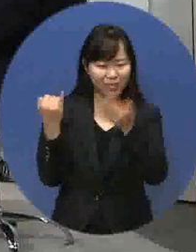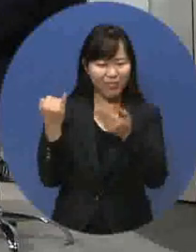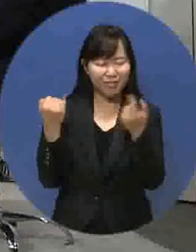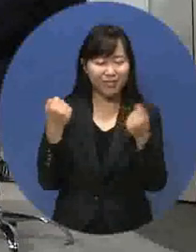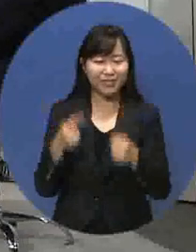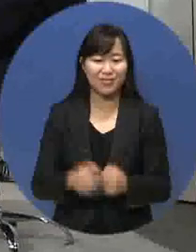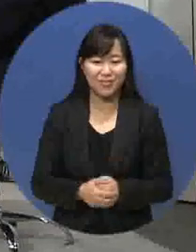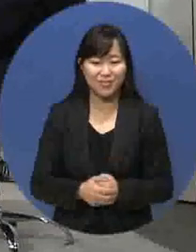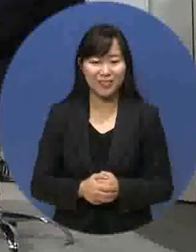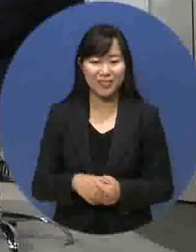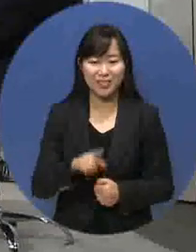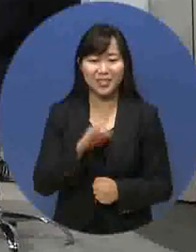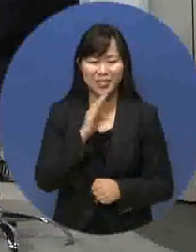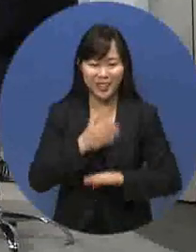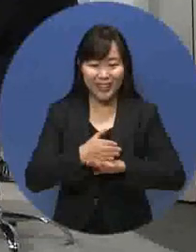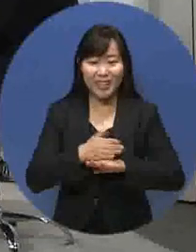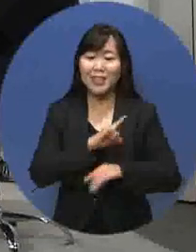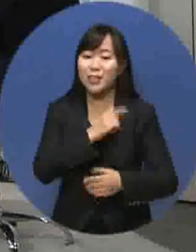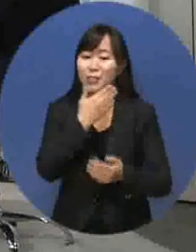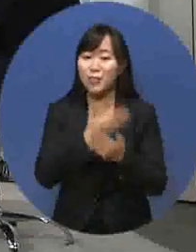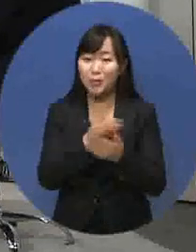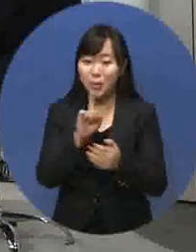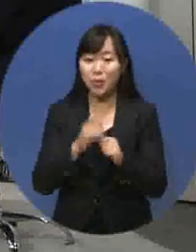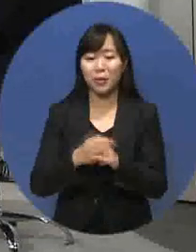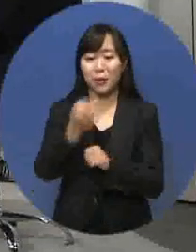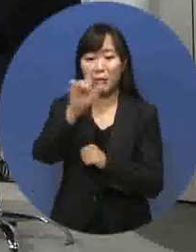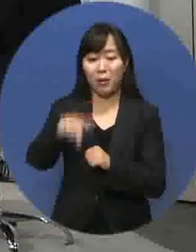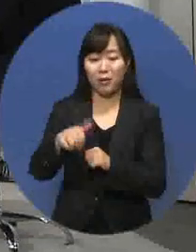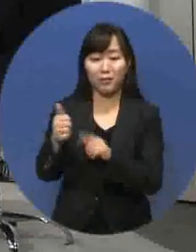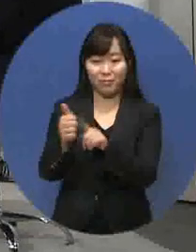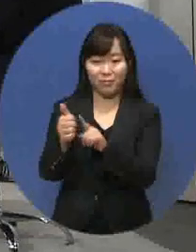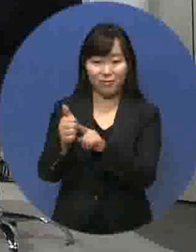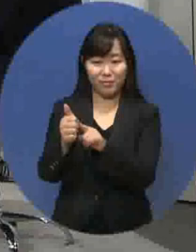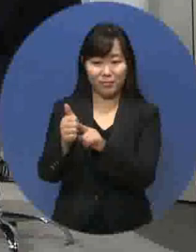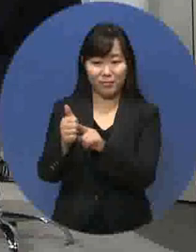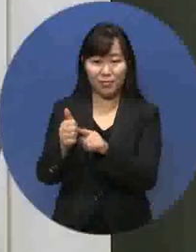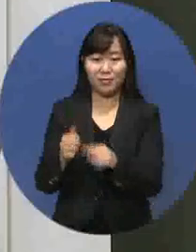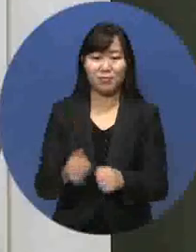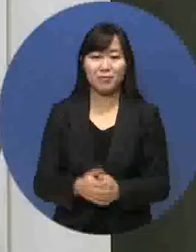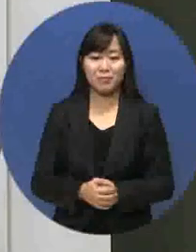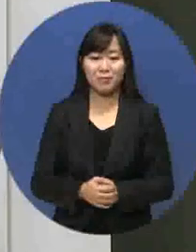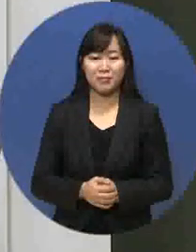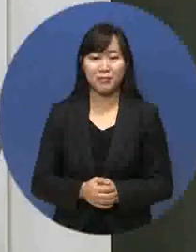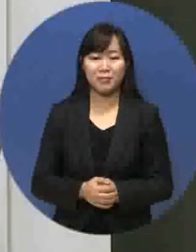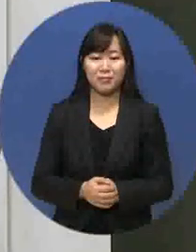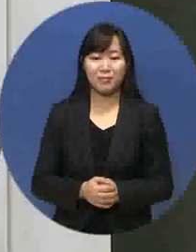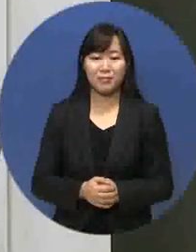선생님. 가장 중요한 거는 예. 우리 곽도원 배우가 그.